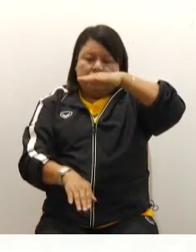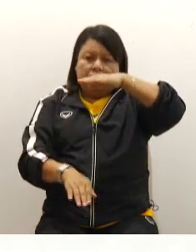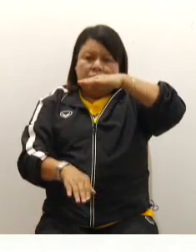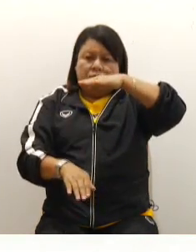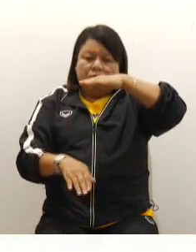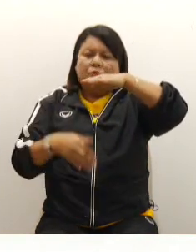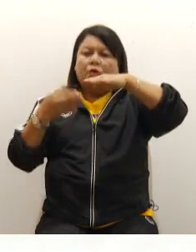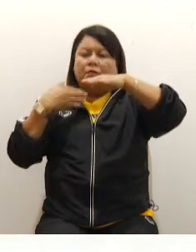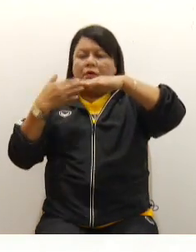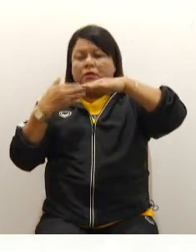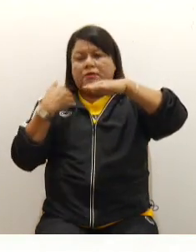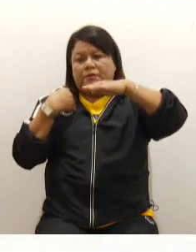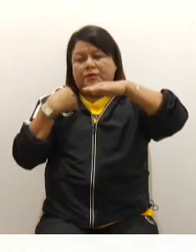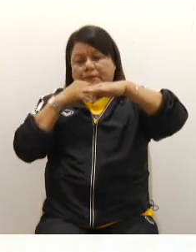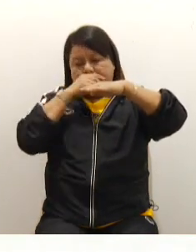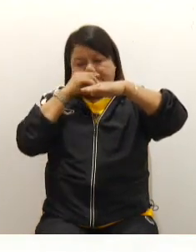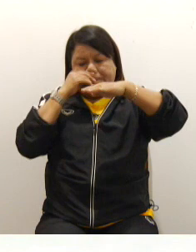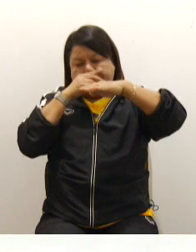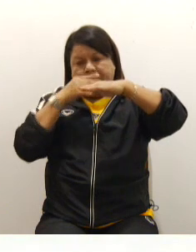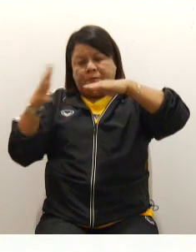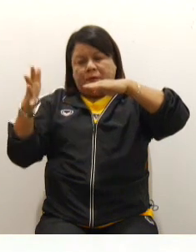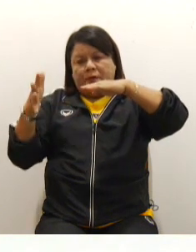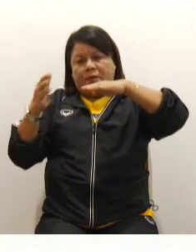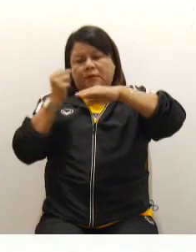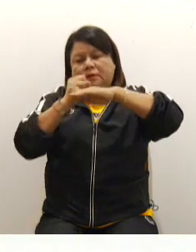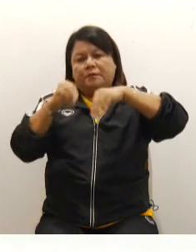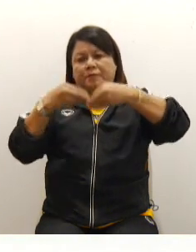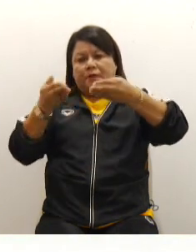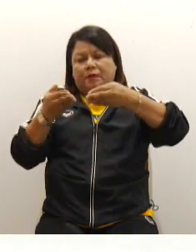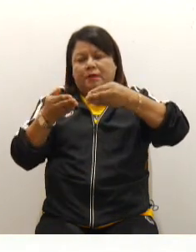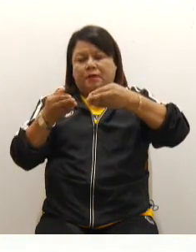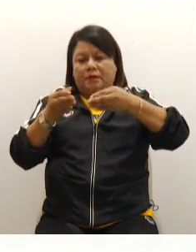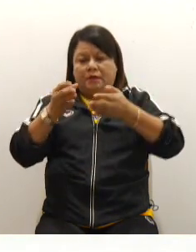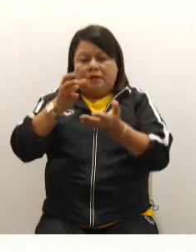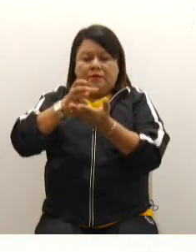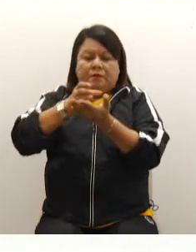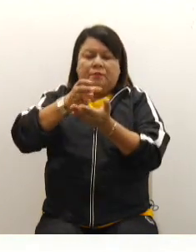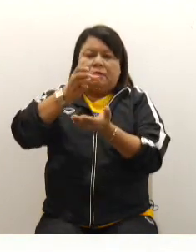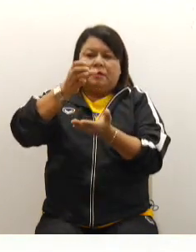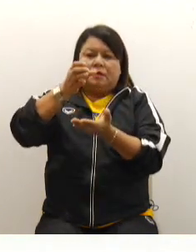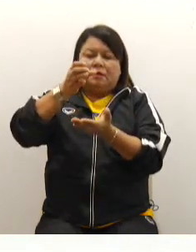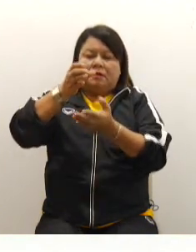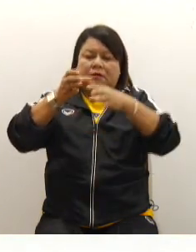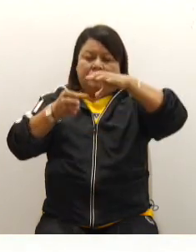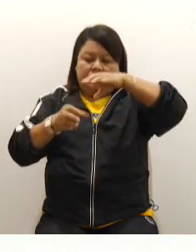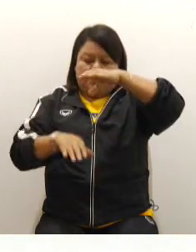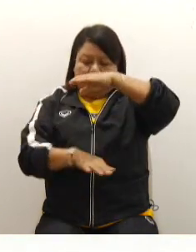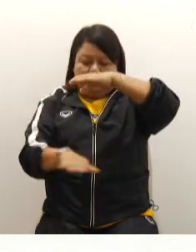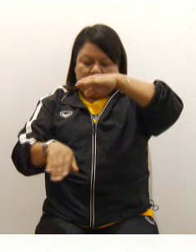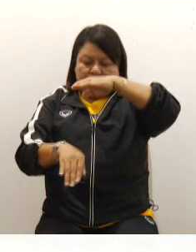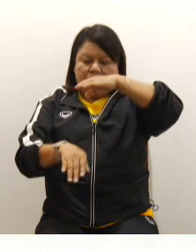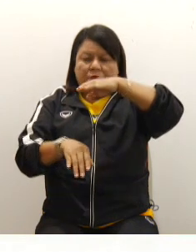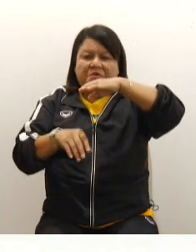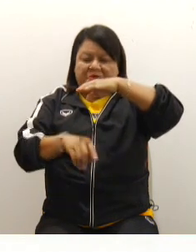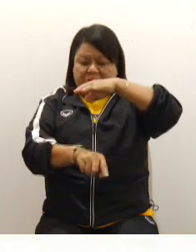ร้อนที่เกิดขึ้นจำนวนมากนะก็ทำให้บิเกอร์ข้างล่างเนี่ยมันร้าวไปหมดเลยตลอด